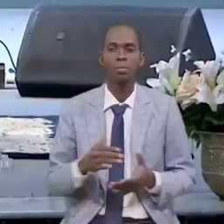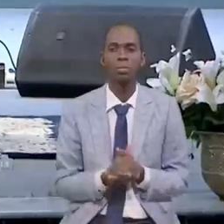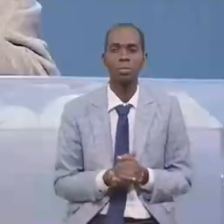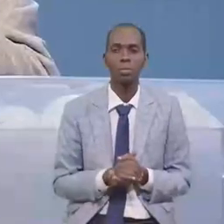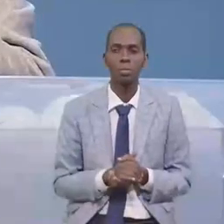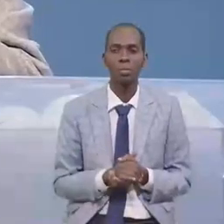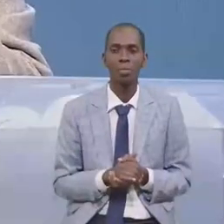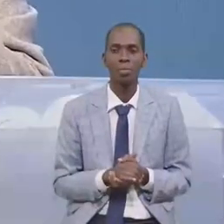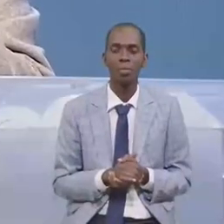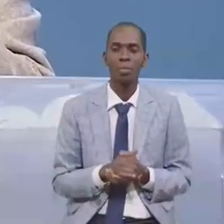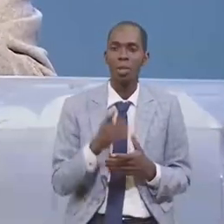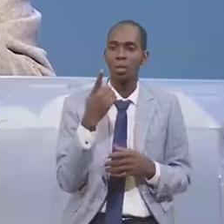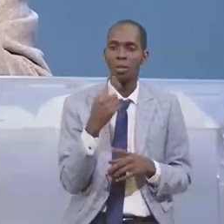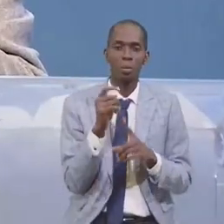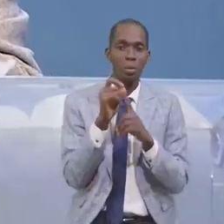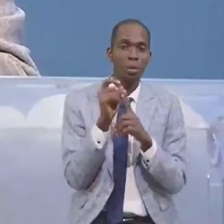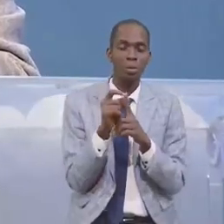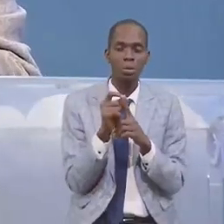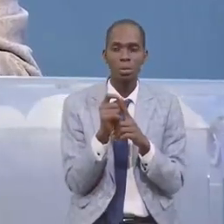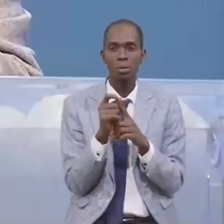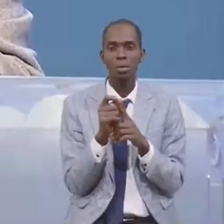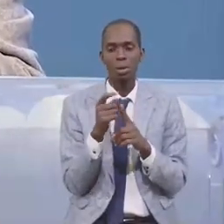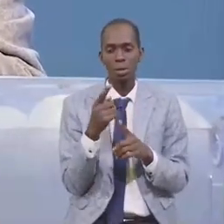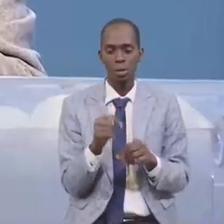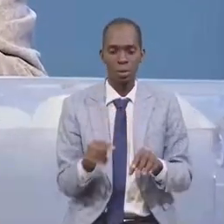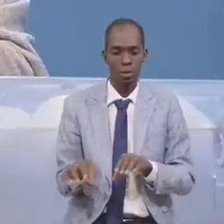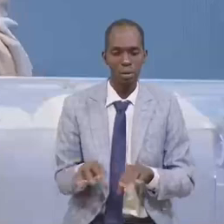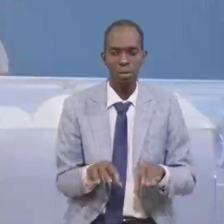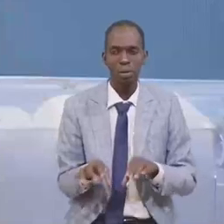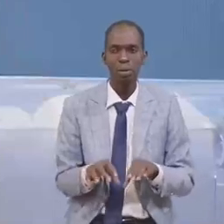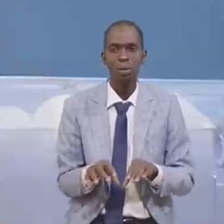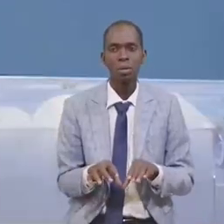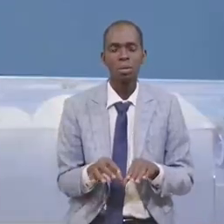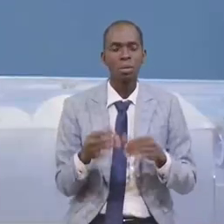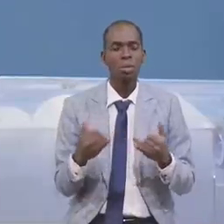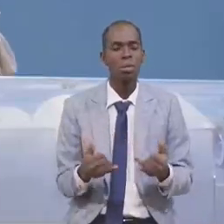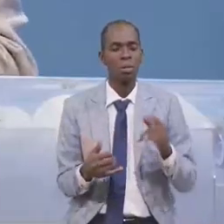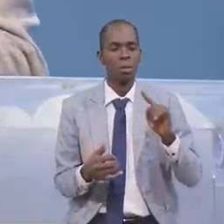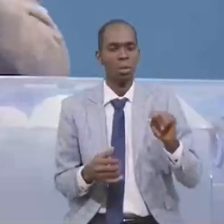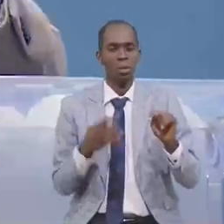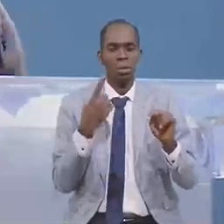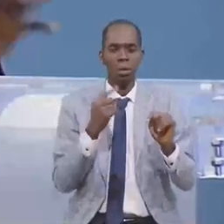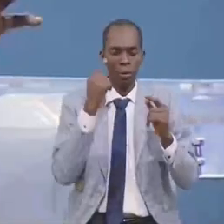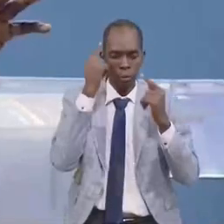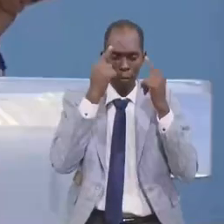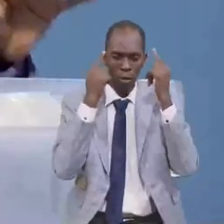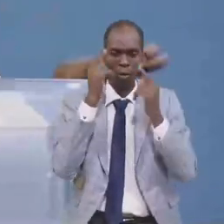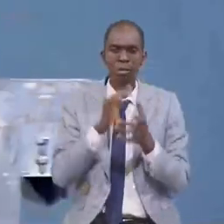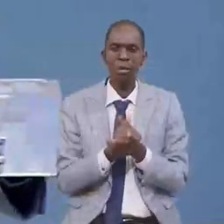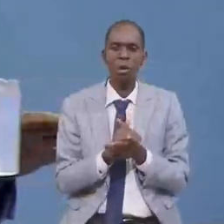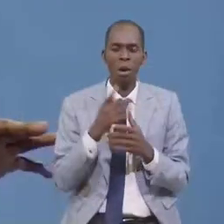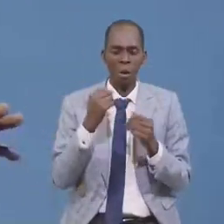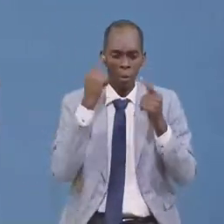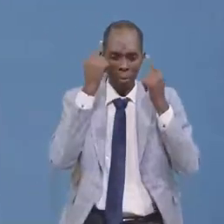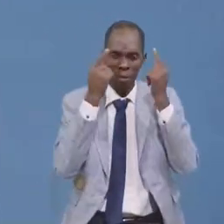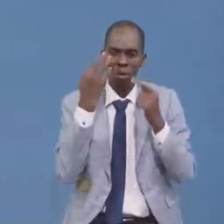La parole, les actes et les projets. Les projets